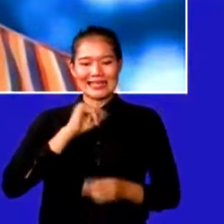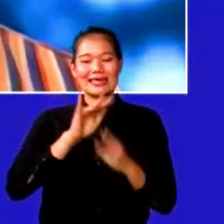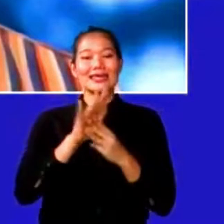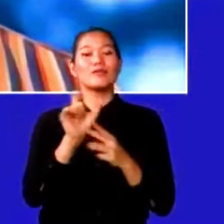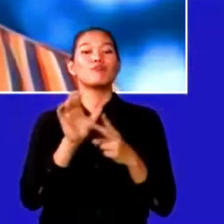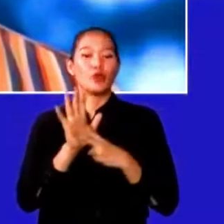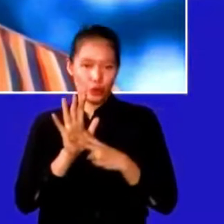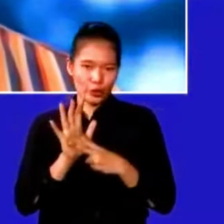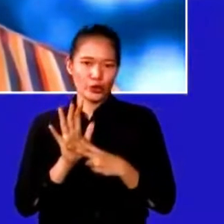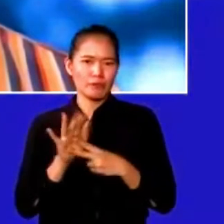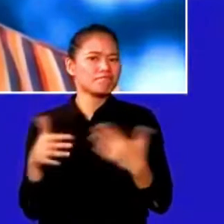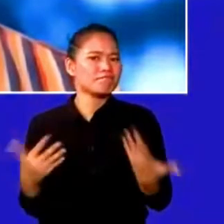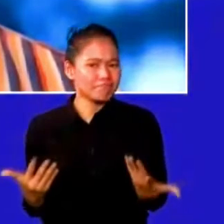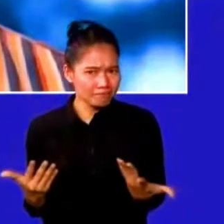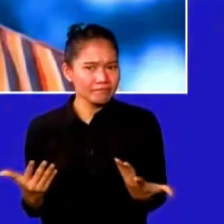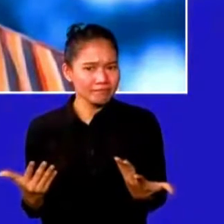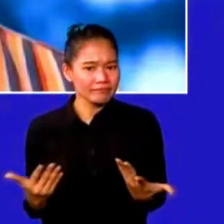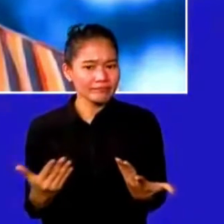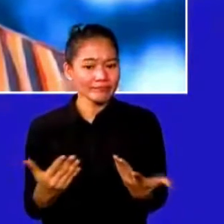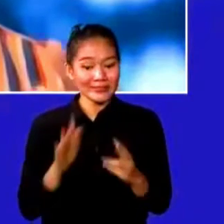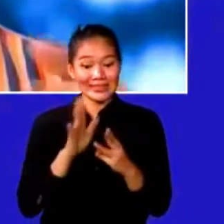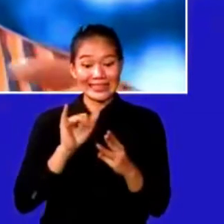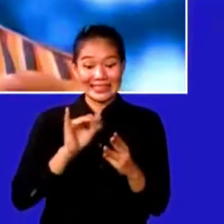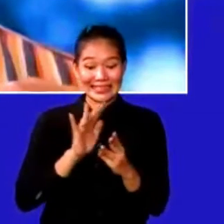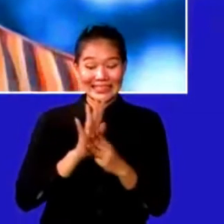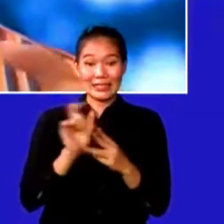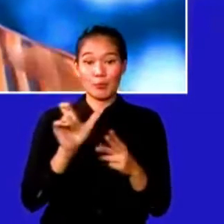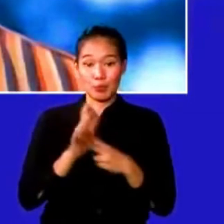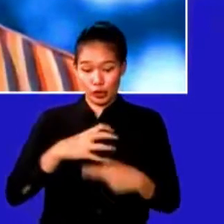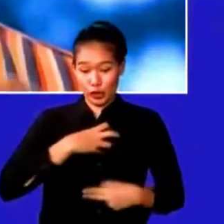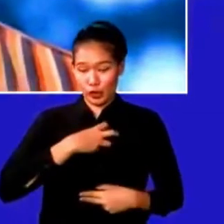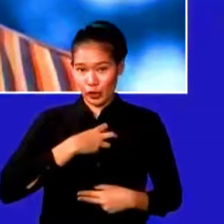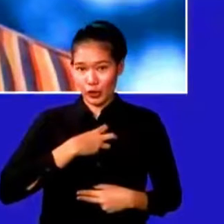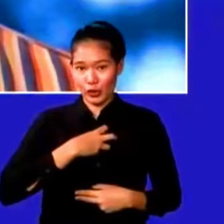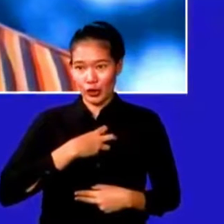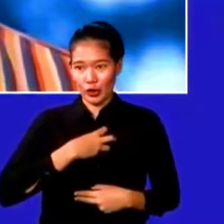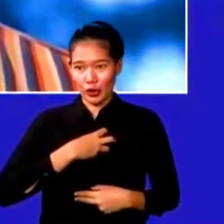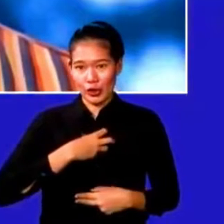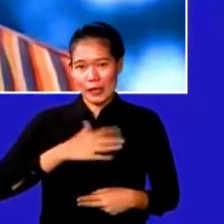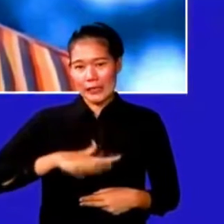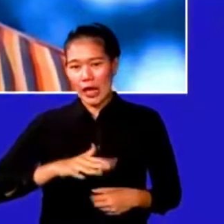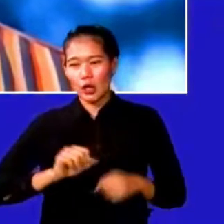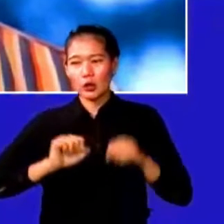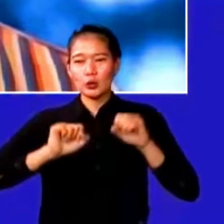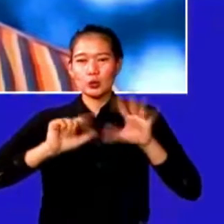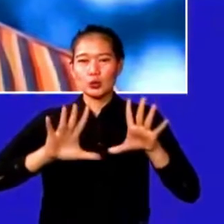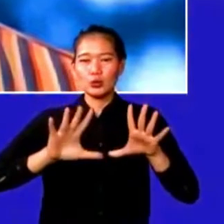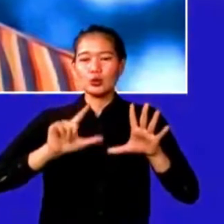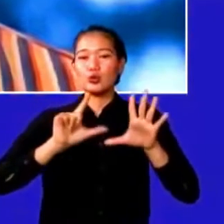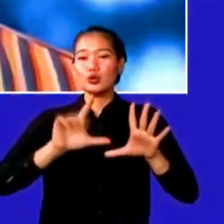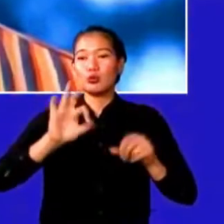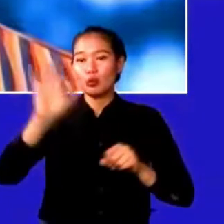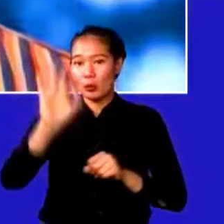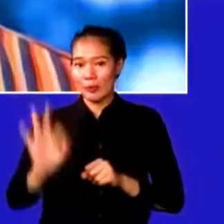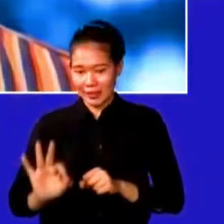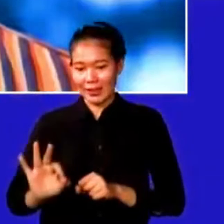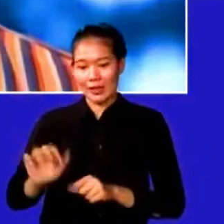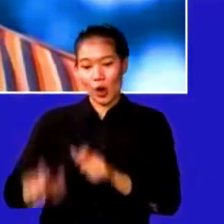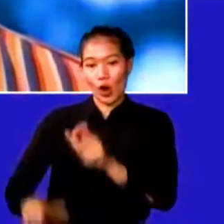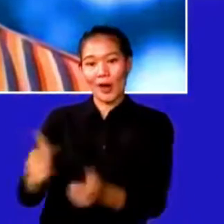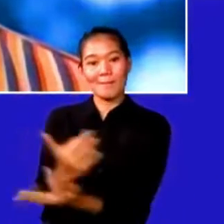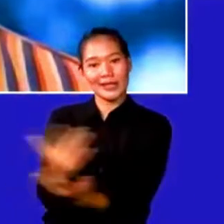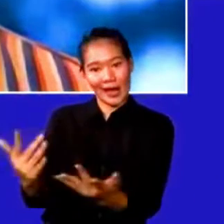United itu terjadi babak kita berhasil minimal 70 persen dari total jumlah penduduk